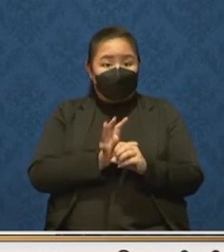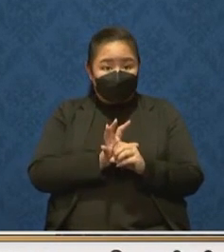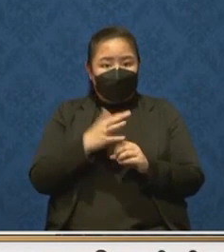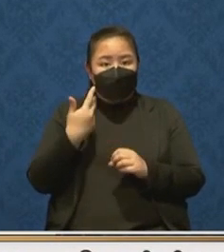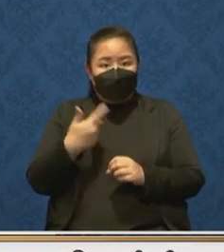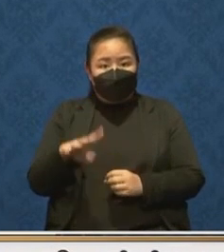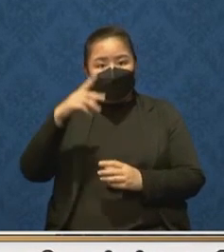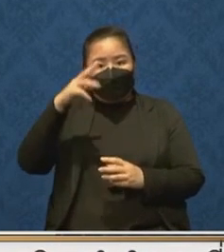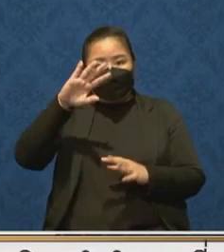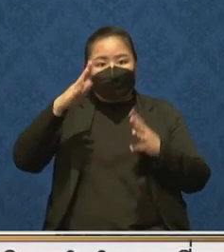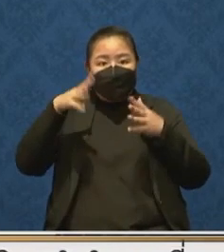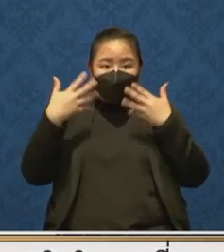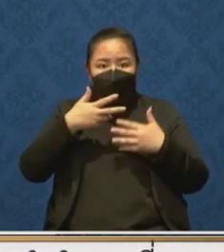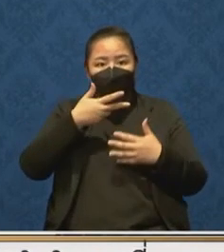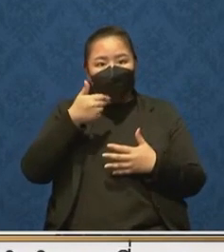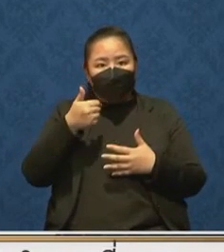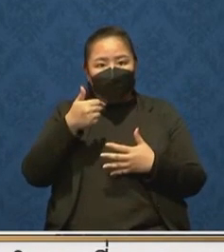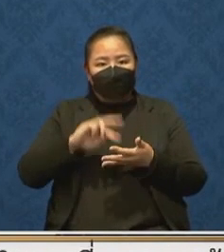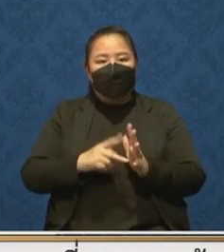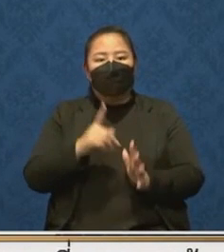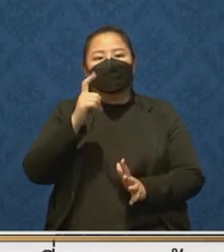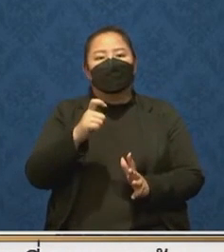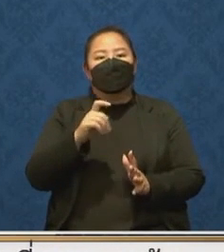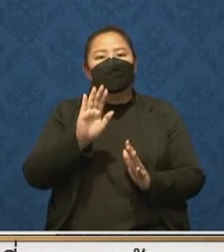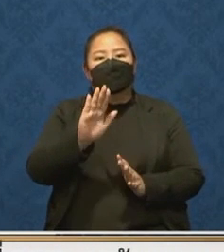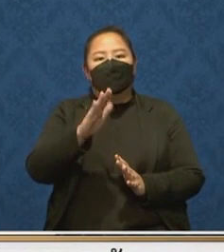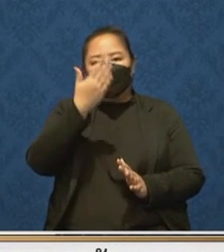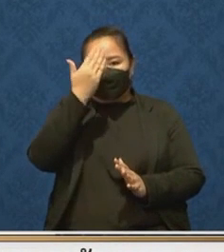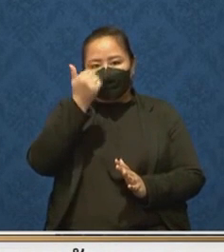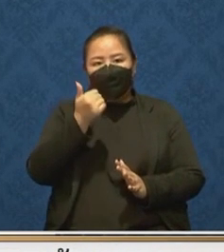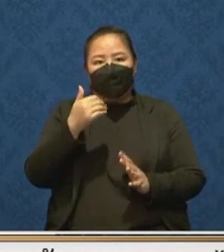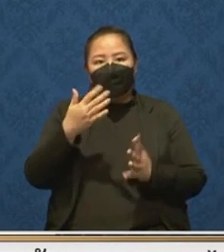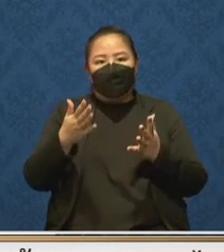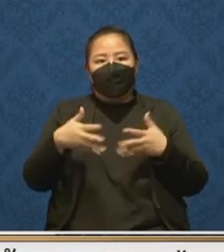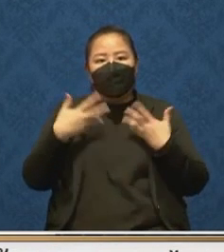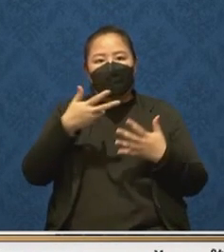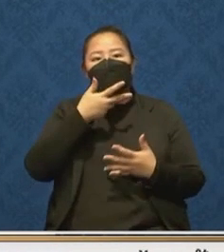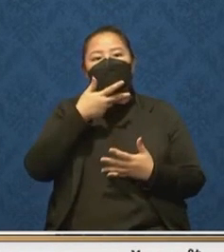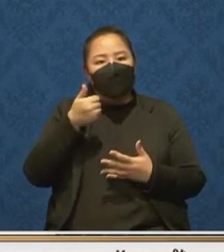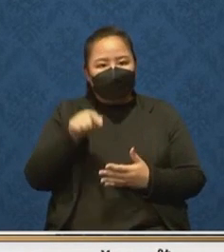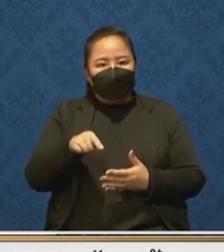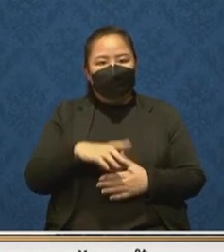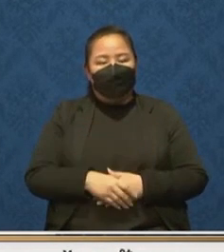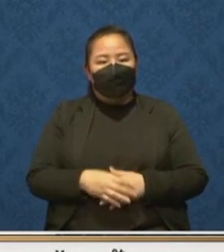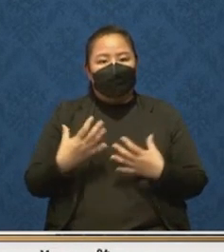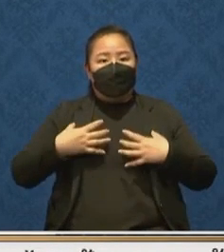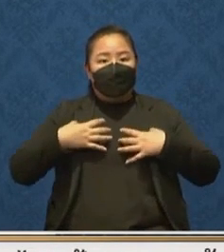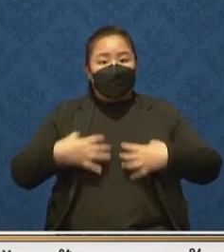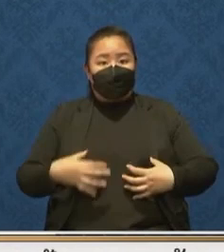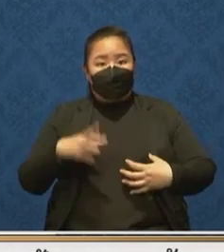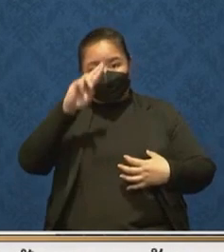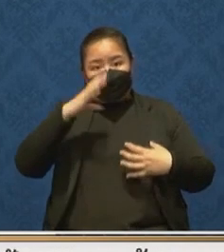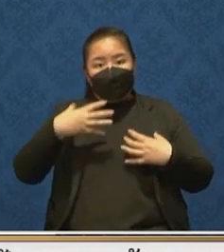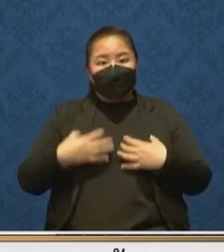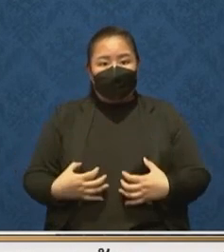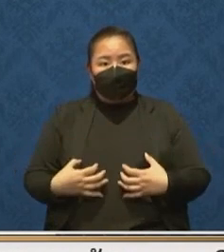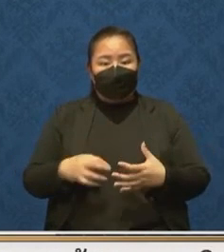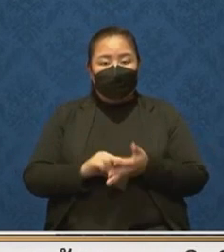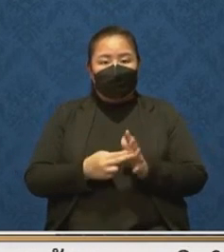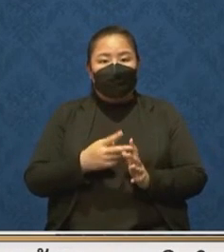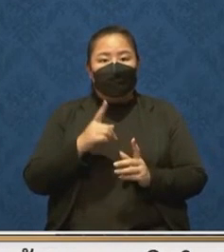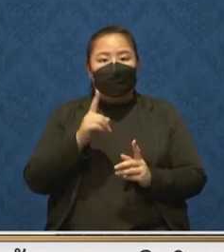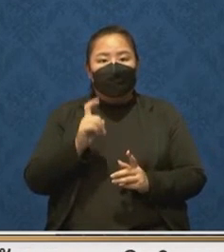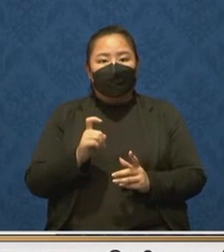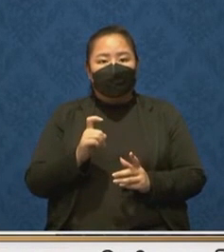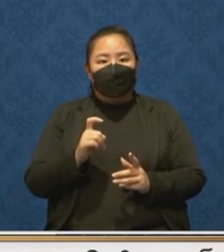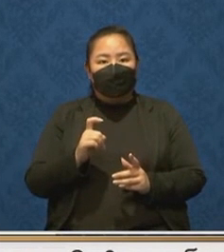เขาจะบอกว่าตายจากเบาหวานคนที่มีโรค bort แล้มาติด covid ตาย ก็บอกวา